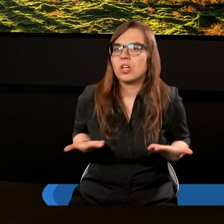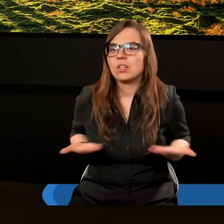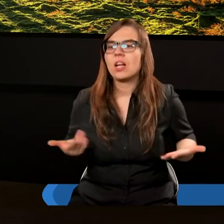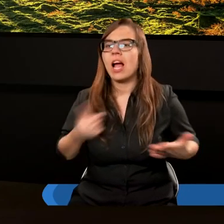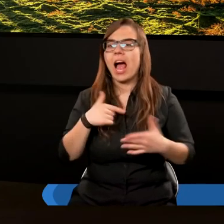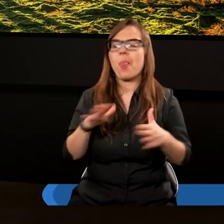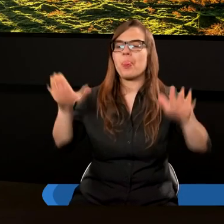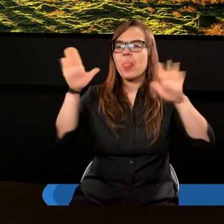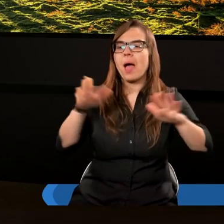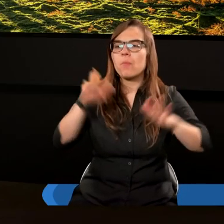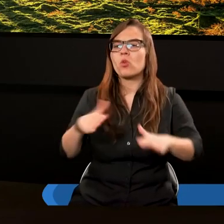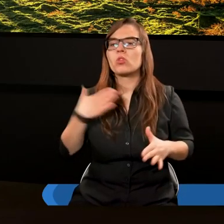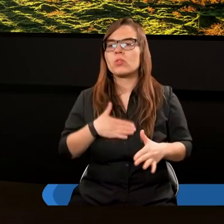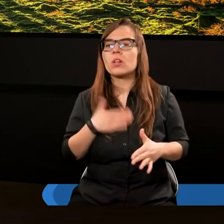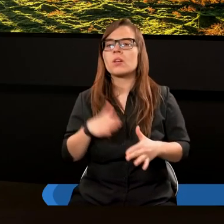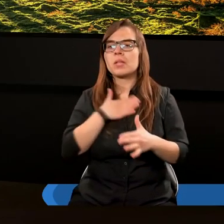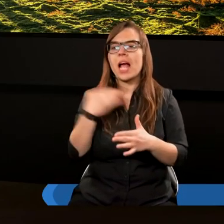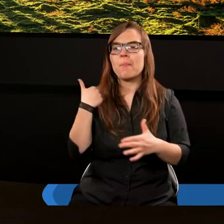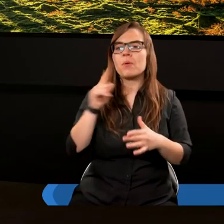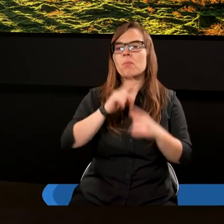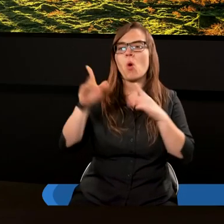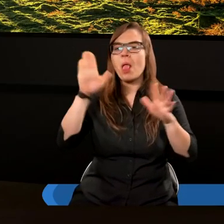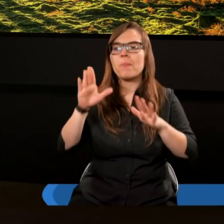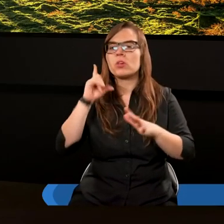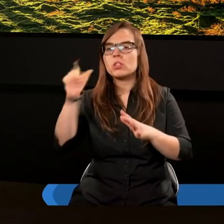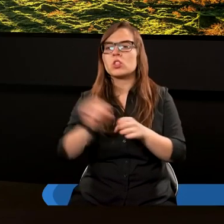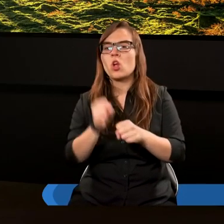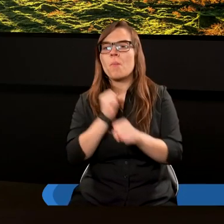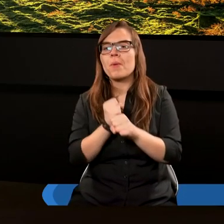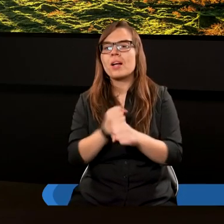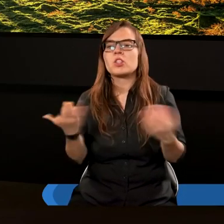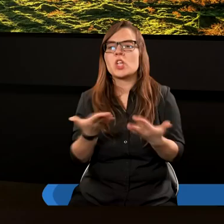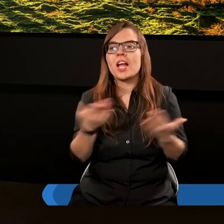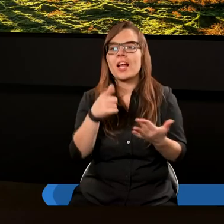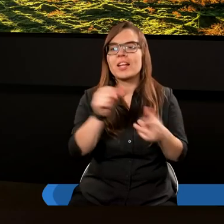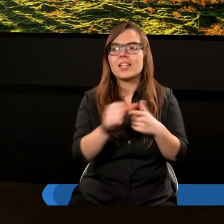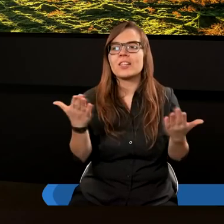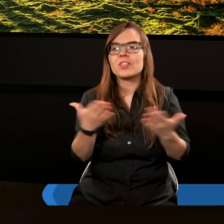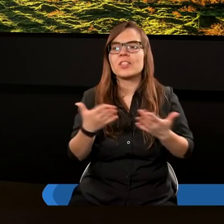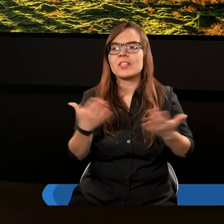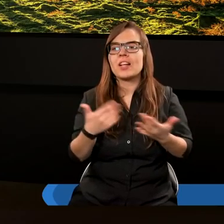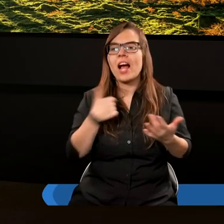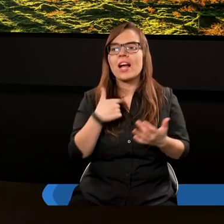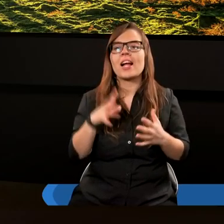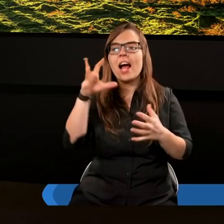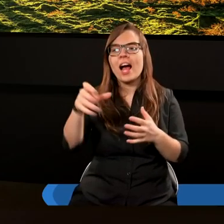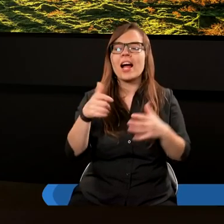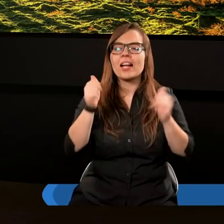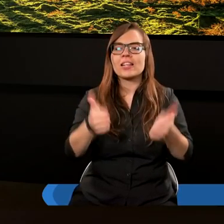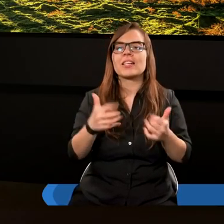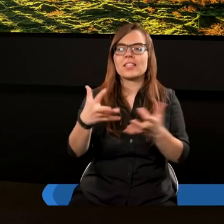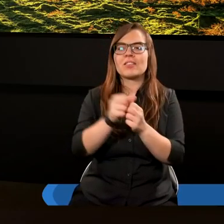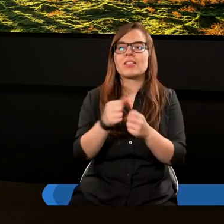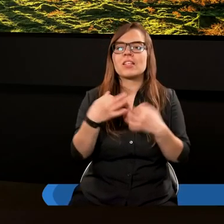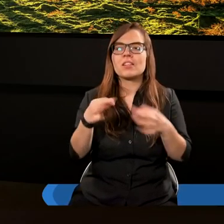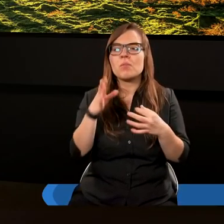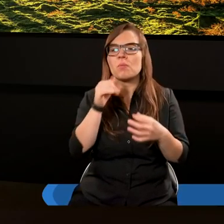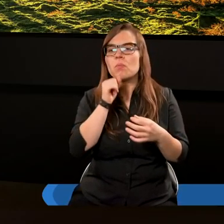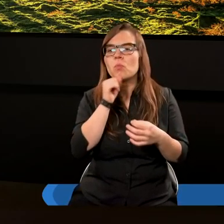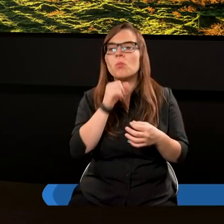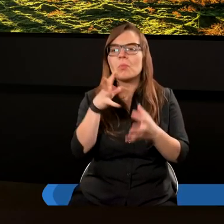sobotę. Sobota się skończyła, miałem być w pracy. Szef dzwoni, Grzesi, gdzie jesteś? A ja łapię stopa i nie mogę złapać. I